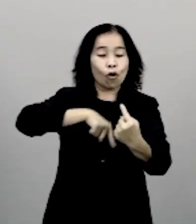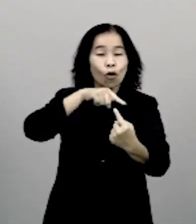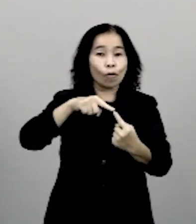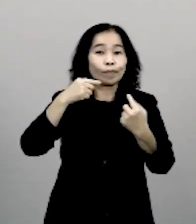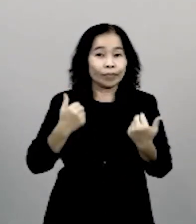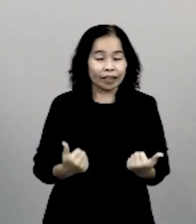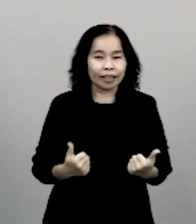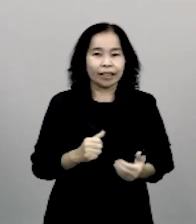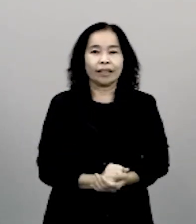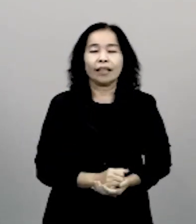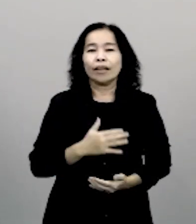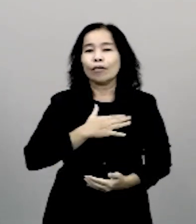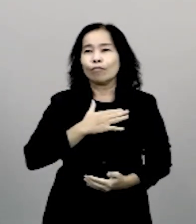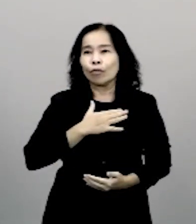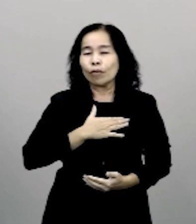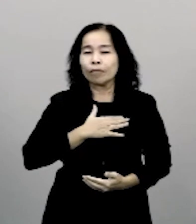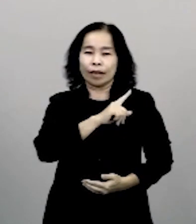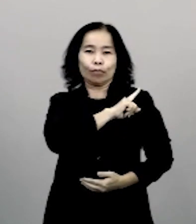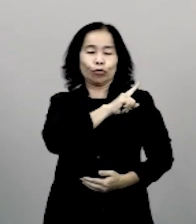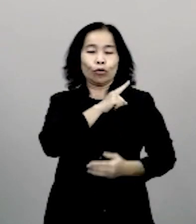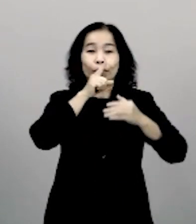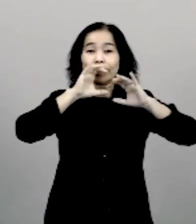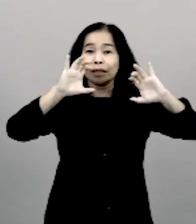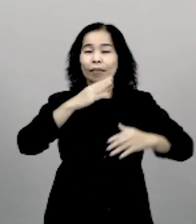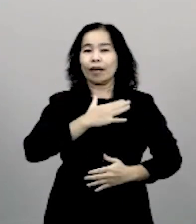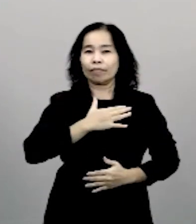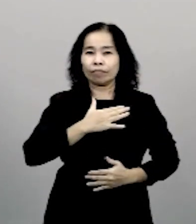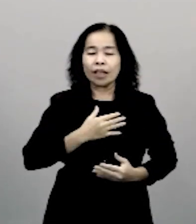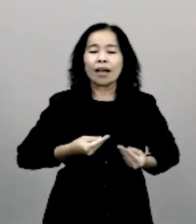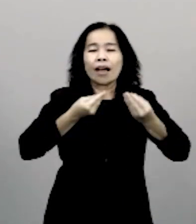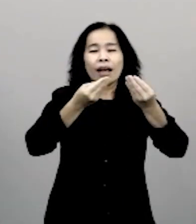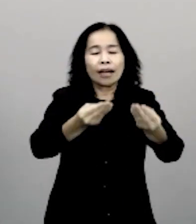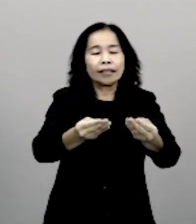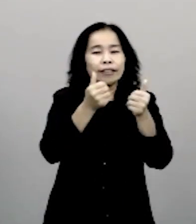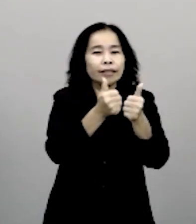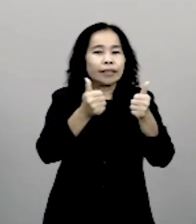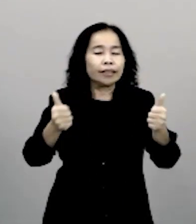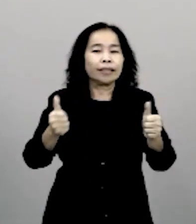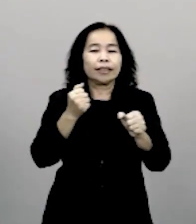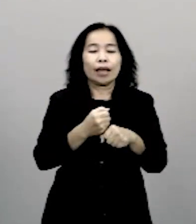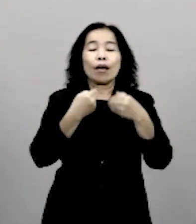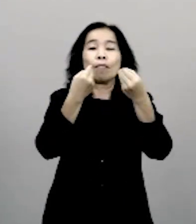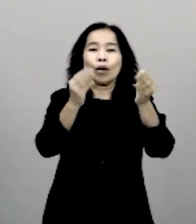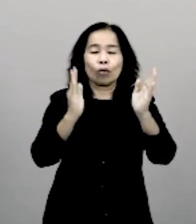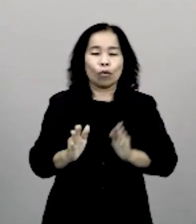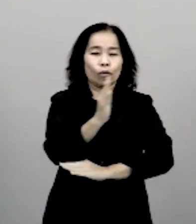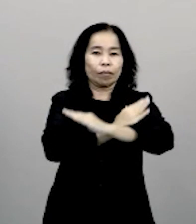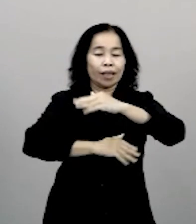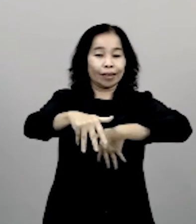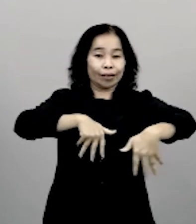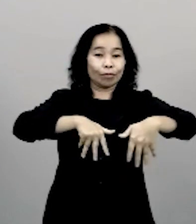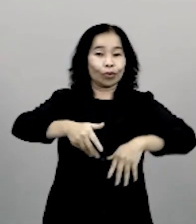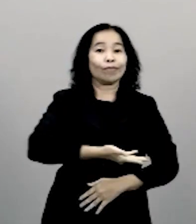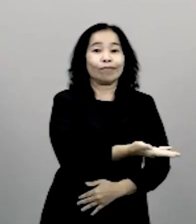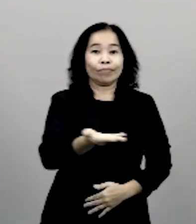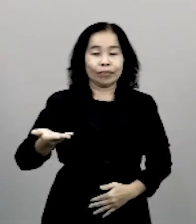ผมในนามของรัฐบาลขอส่งความระลึกถึงและความปรารถนาดีมายังพี่น้องคนพิการทุกท่าน